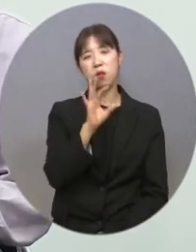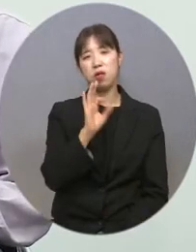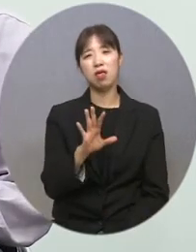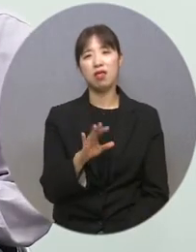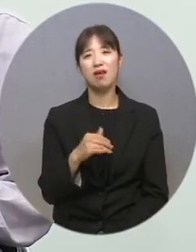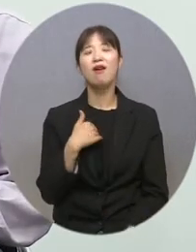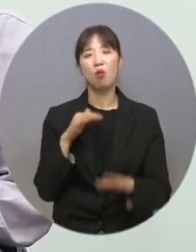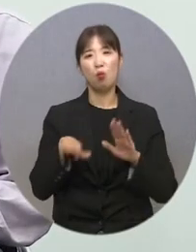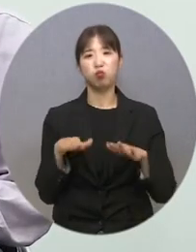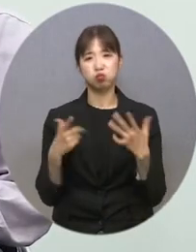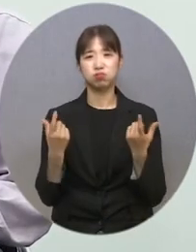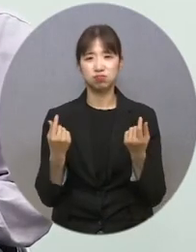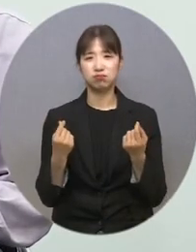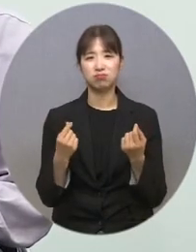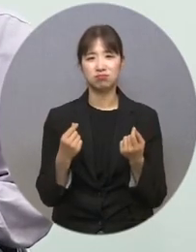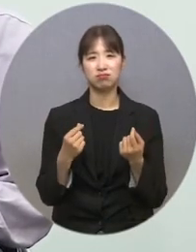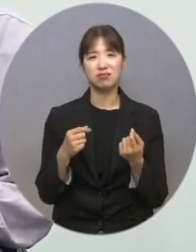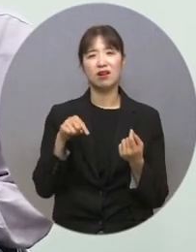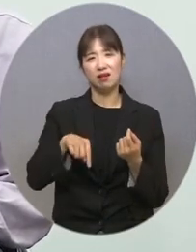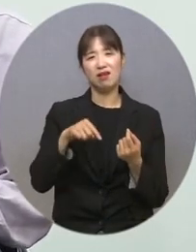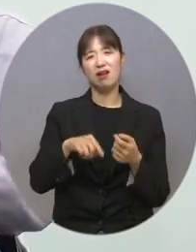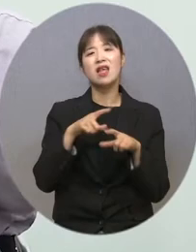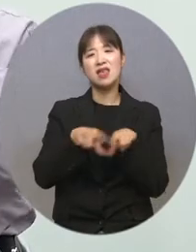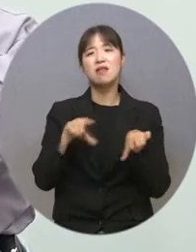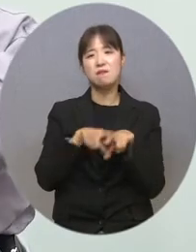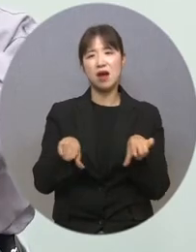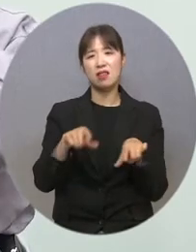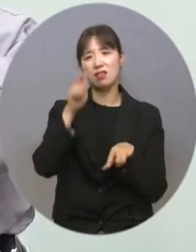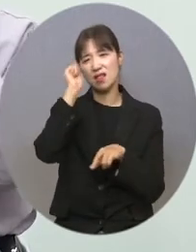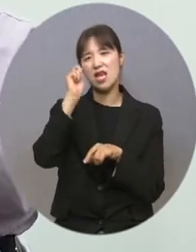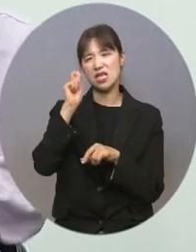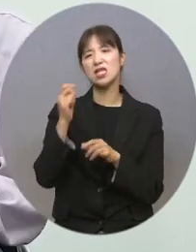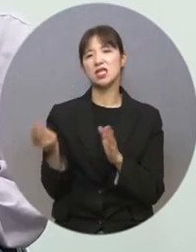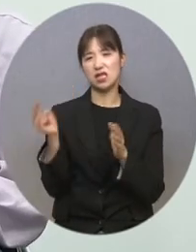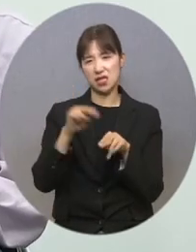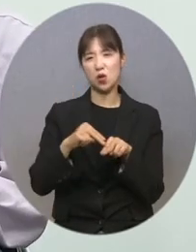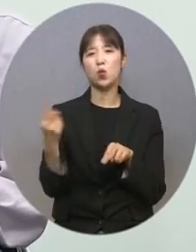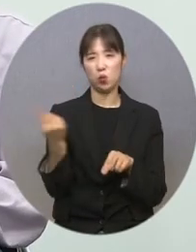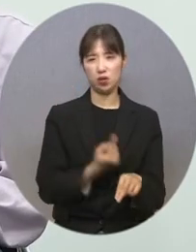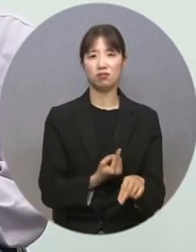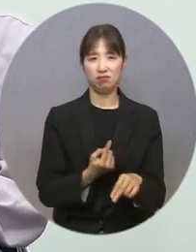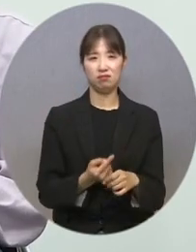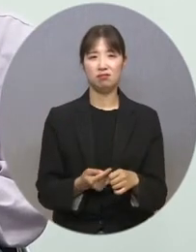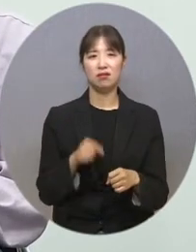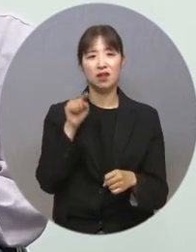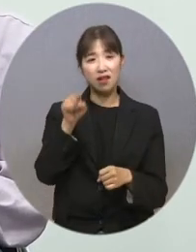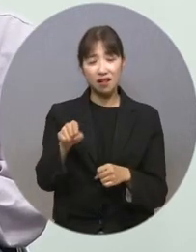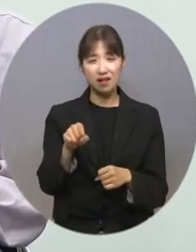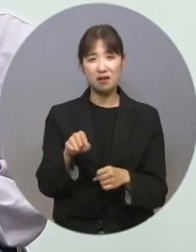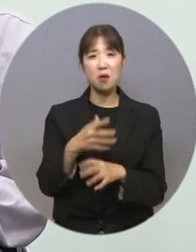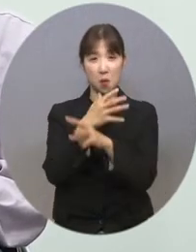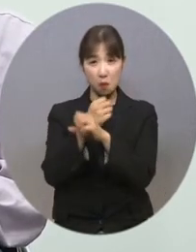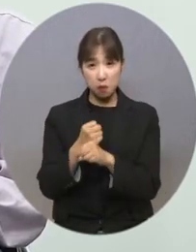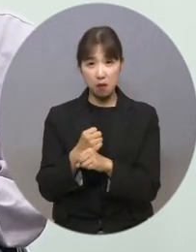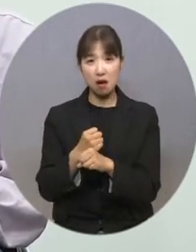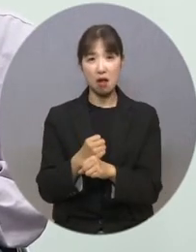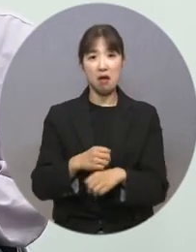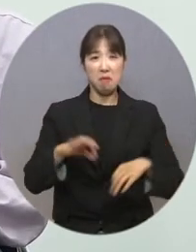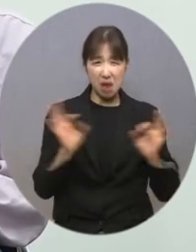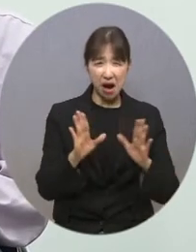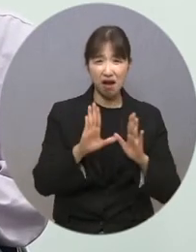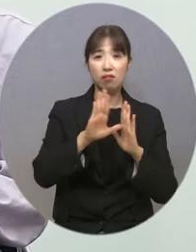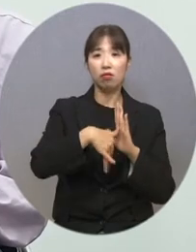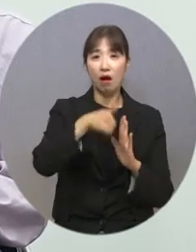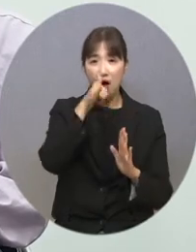잊으세요 왜 나한테 와서 굉장히 될까 적었는데 에 일반 텍스트가 아까 외 것 은 근데 이게 잡힐 텐더 엄청 잡고 빨리